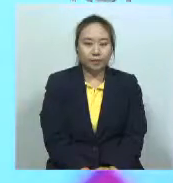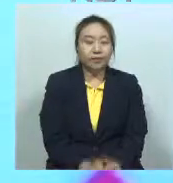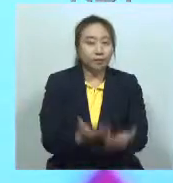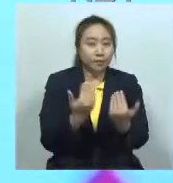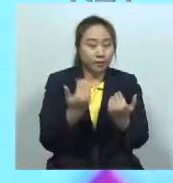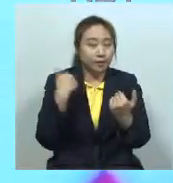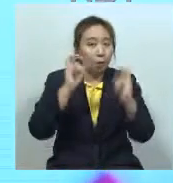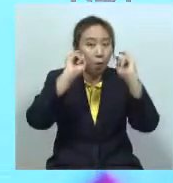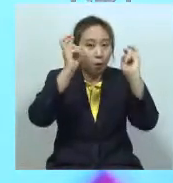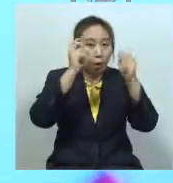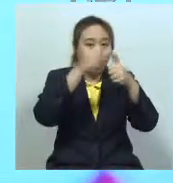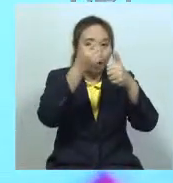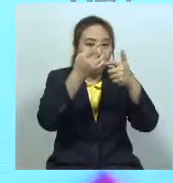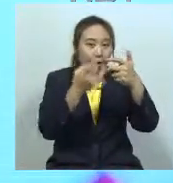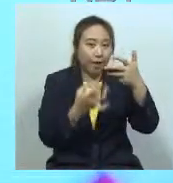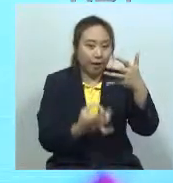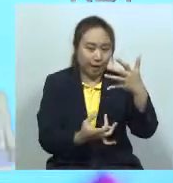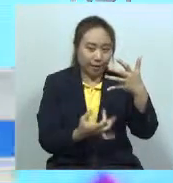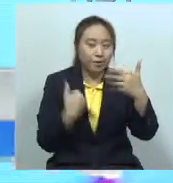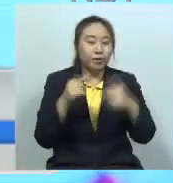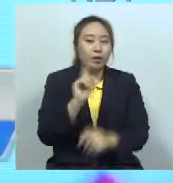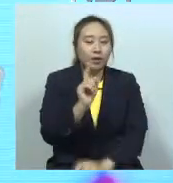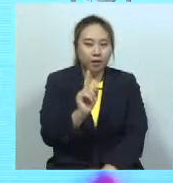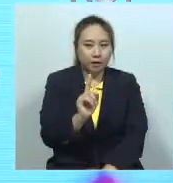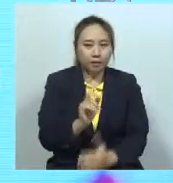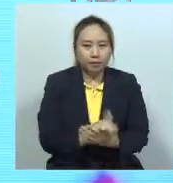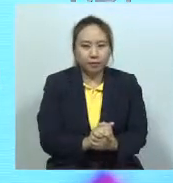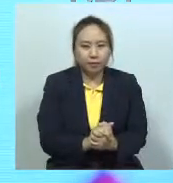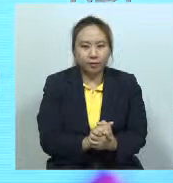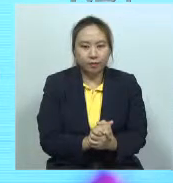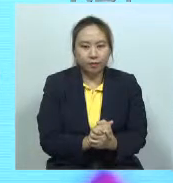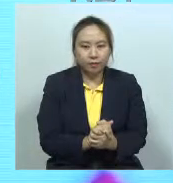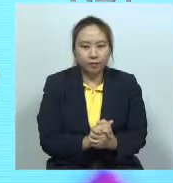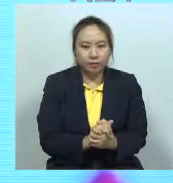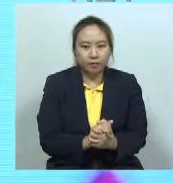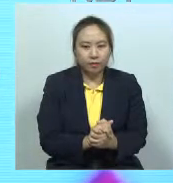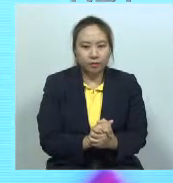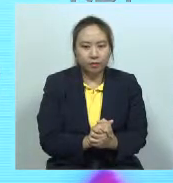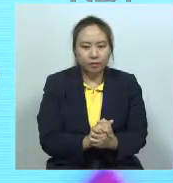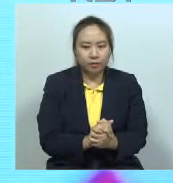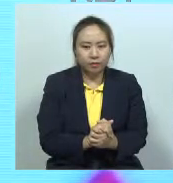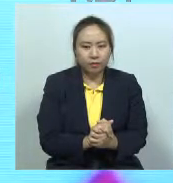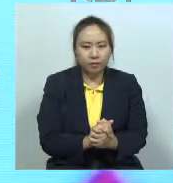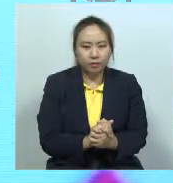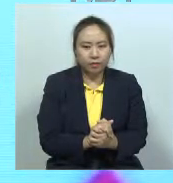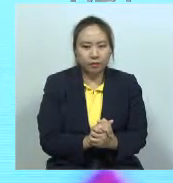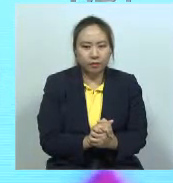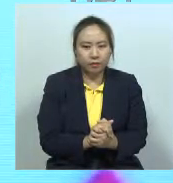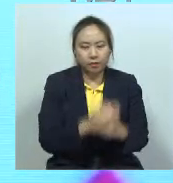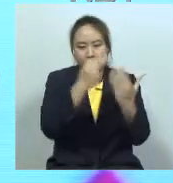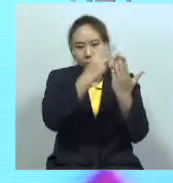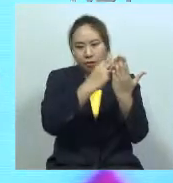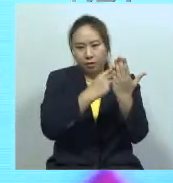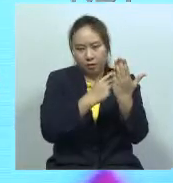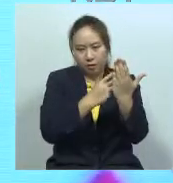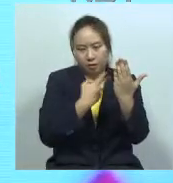งประเด็นอะไรไว้บ้างนะมิติใดบ้างท็อปิกใดบ้างผมก็ได้เน้นย้ำในที่ประชุมนะในทุกวาระว่าเราจำเป็นต้